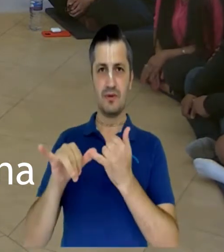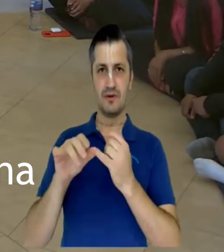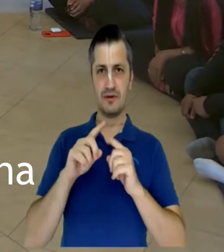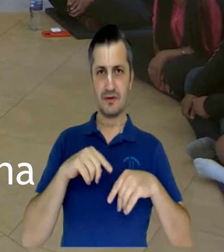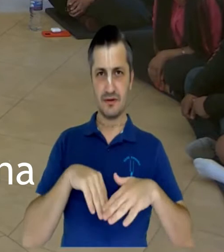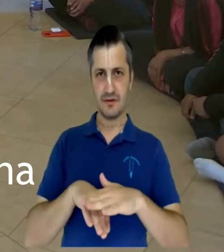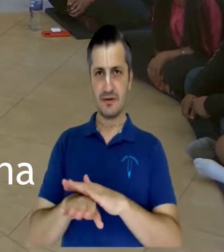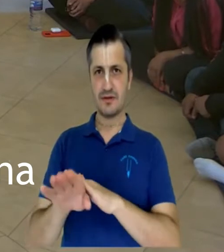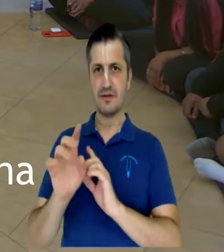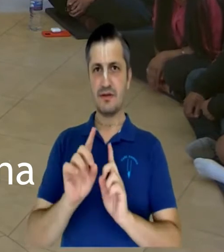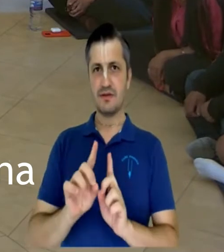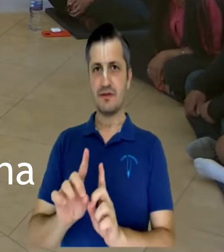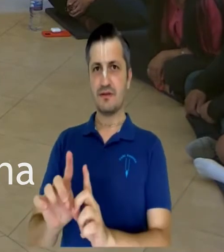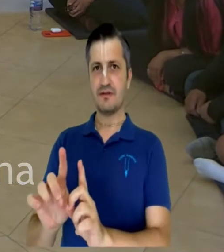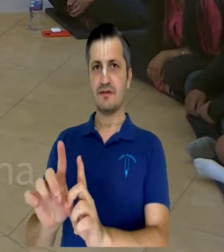बिहारी